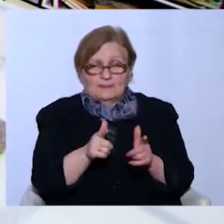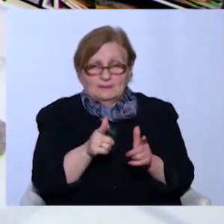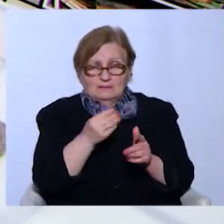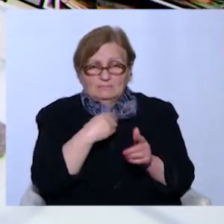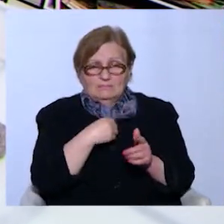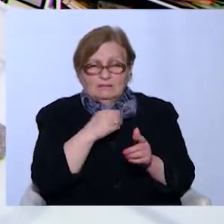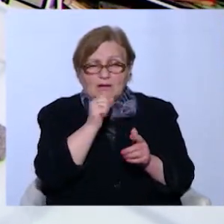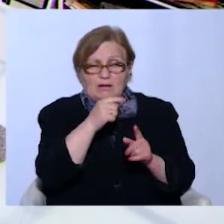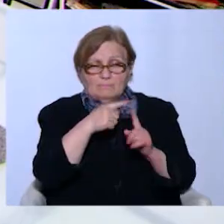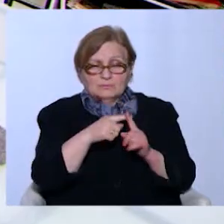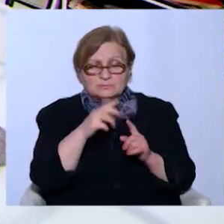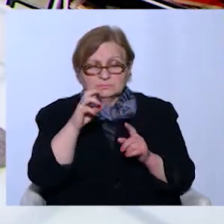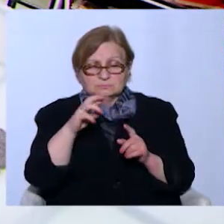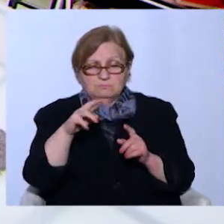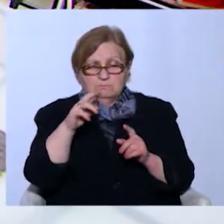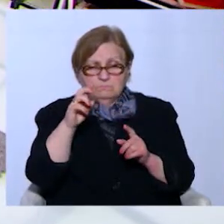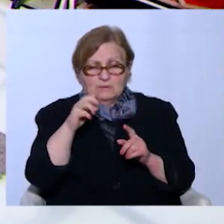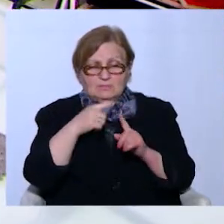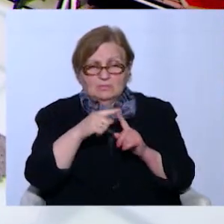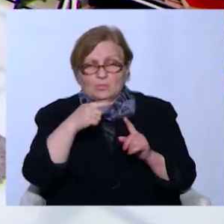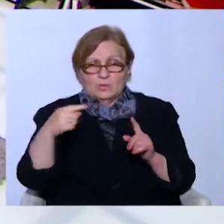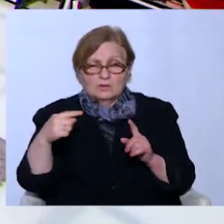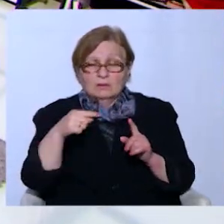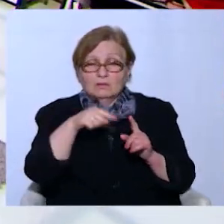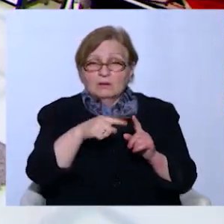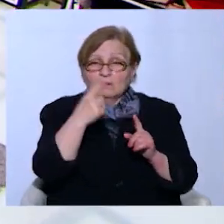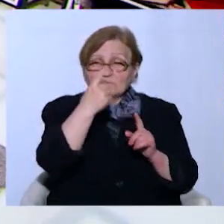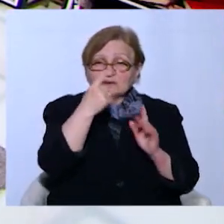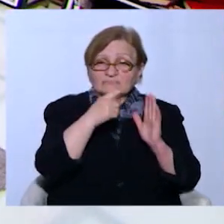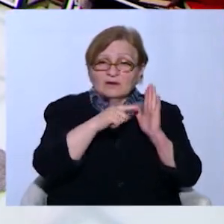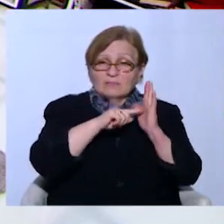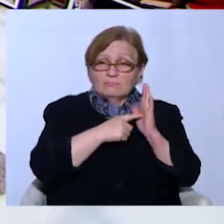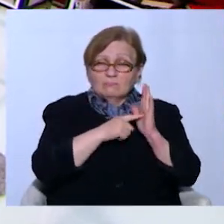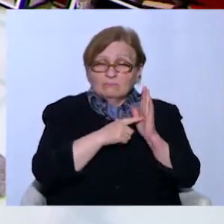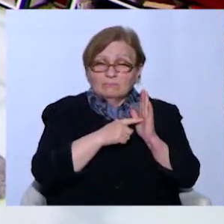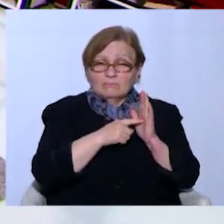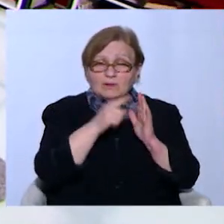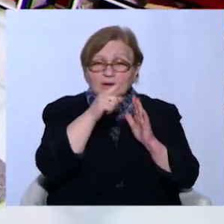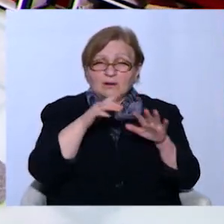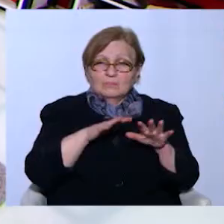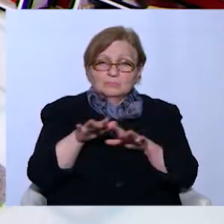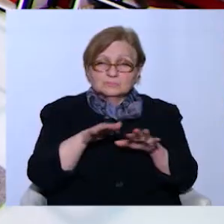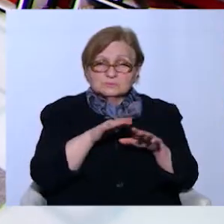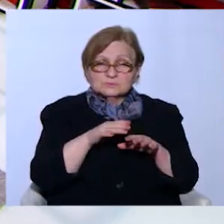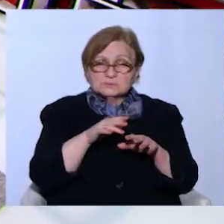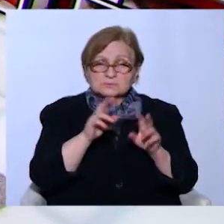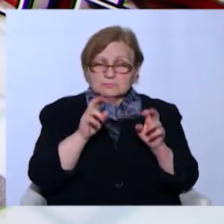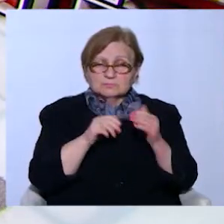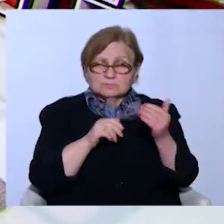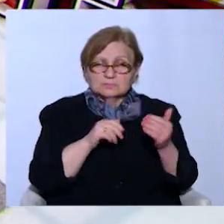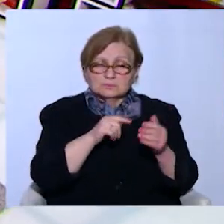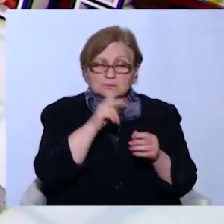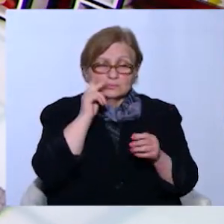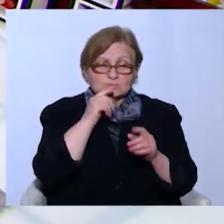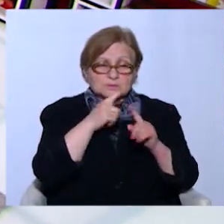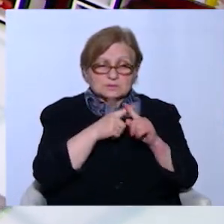პირობაში, რომ a + b + c ჯერ c უარყოფითია, აქ პირველი თანამამრავლი არის ფუნქციის მნიშვნელობისა, როცა